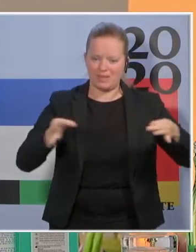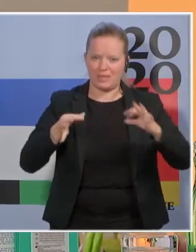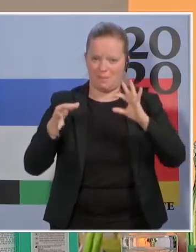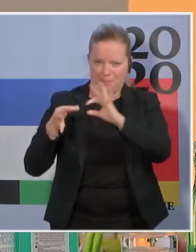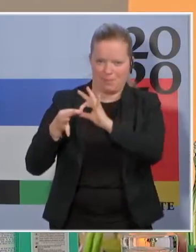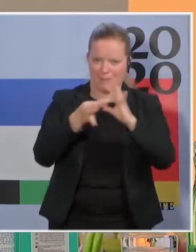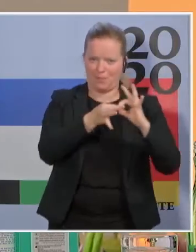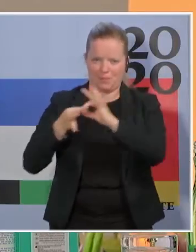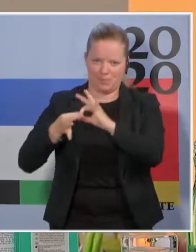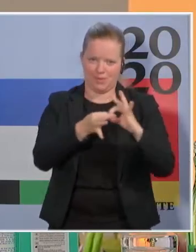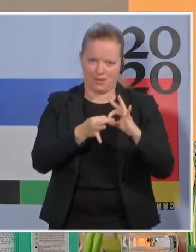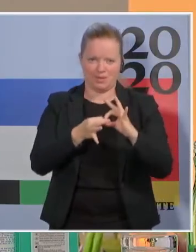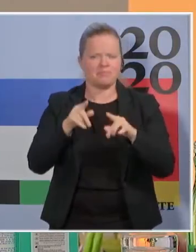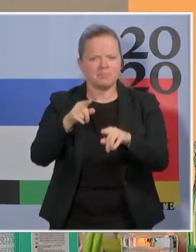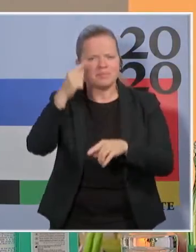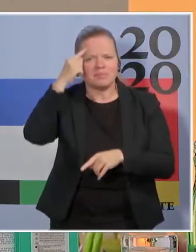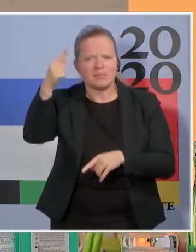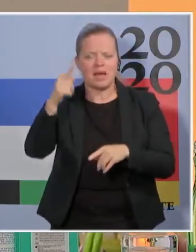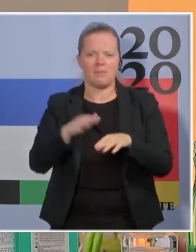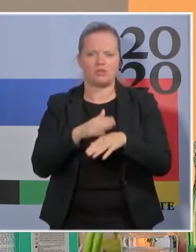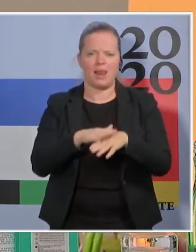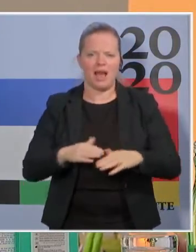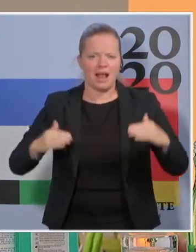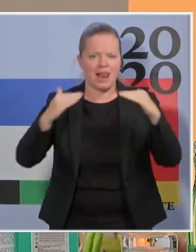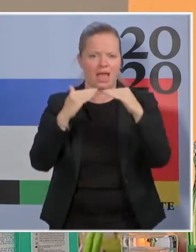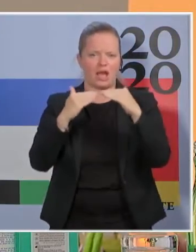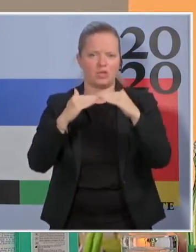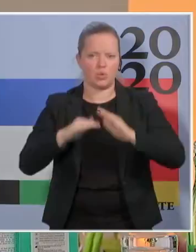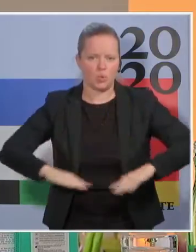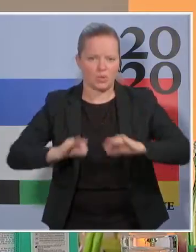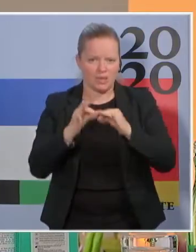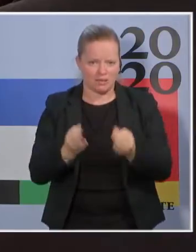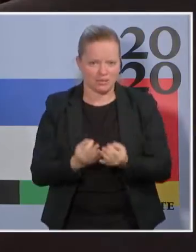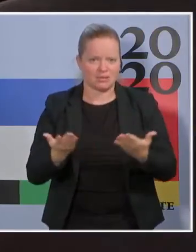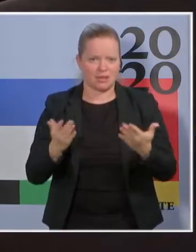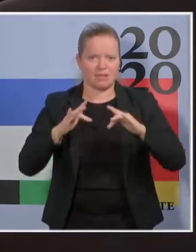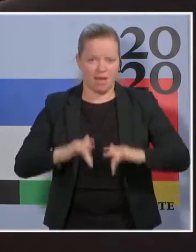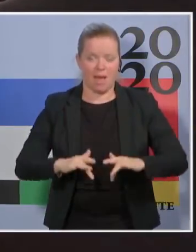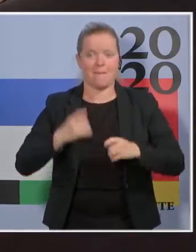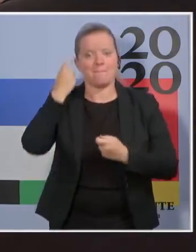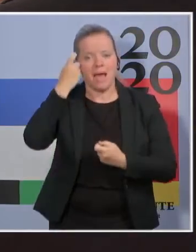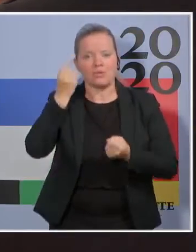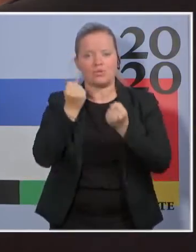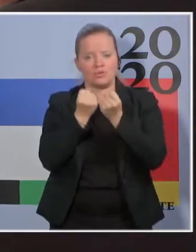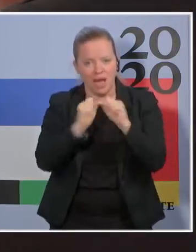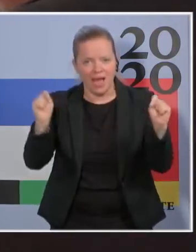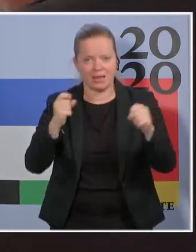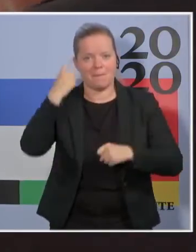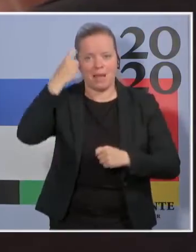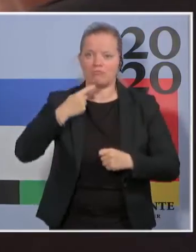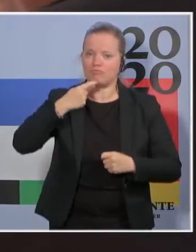ist. Denken Sie nur an den Gleichheitsgrundsatz, an die Meinungsfreiheit, Meinungsäußerungsfreiheit,